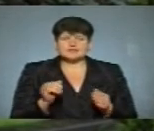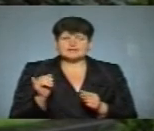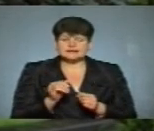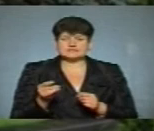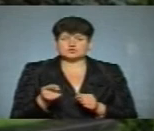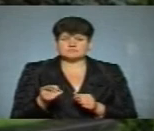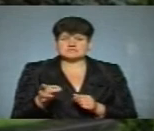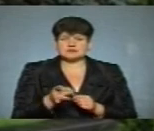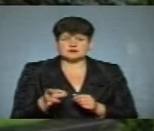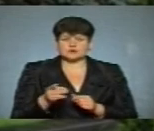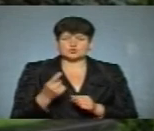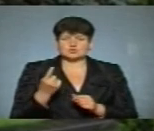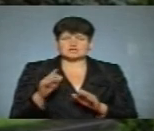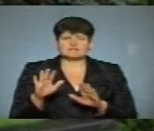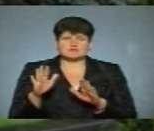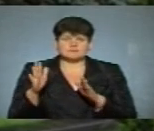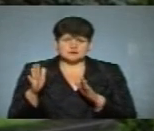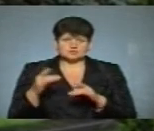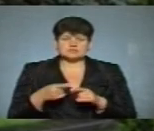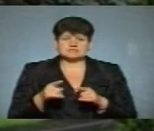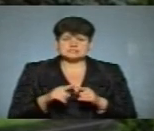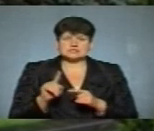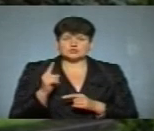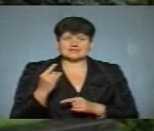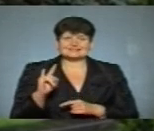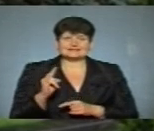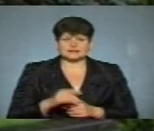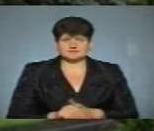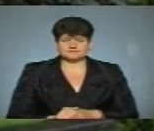Тернопільському районі один випадок – це одна дитина.